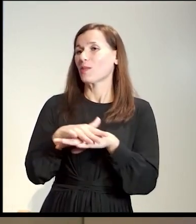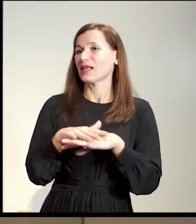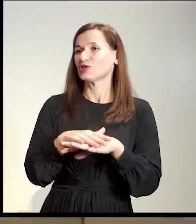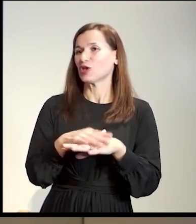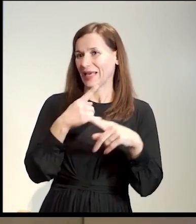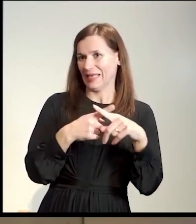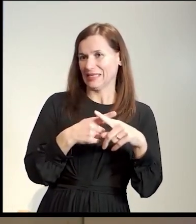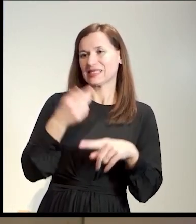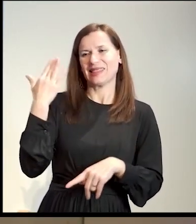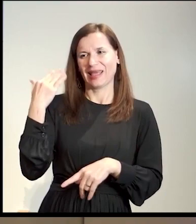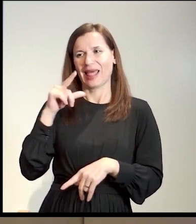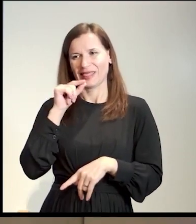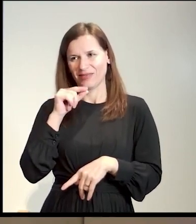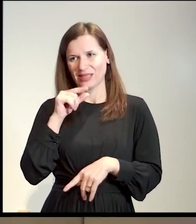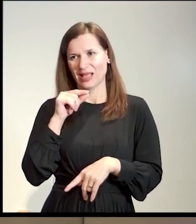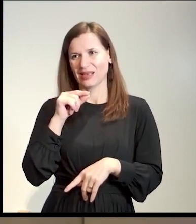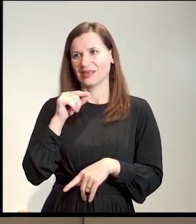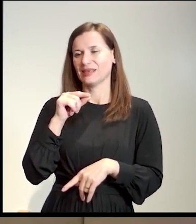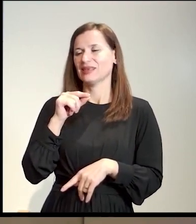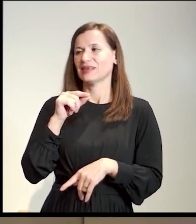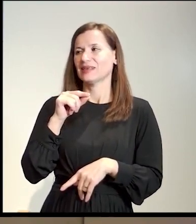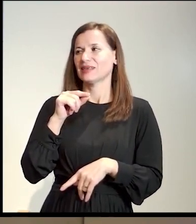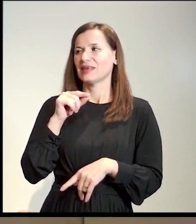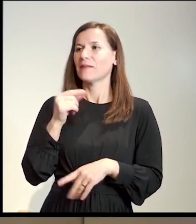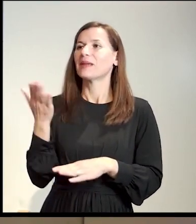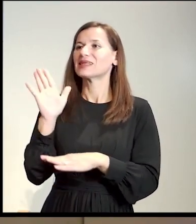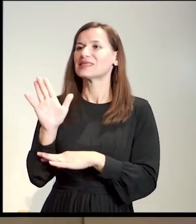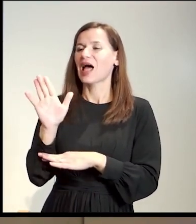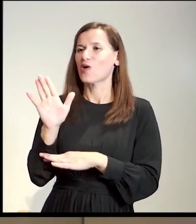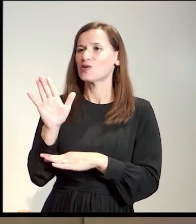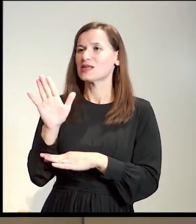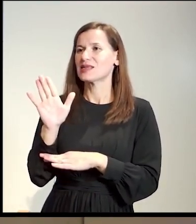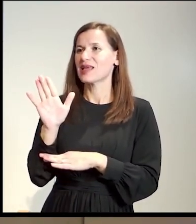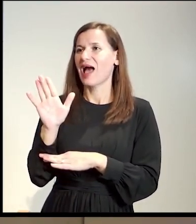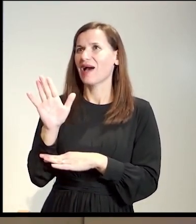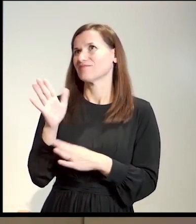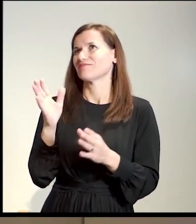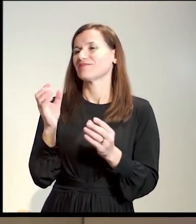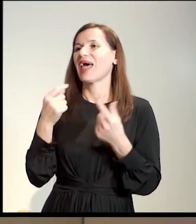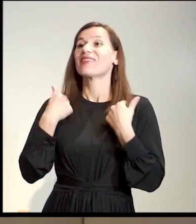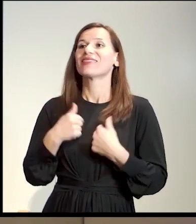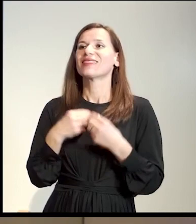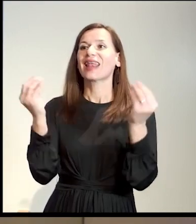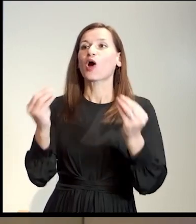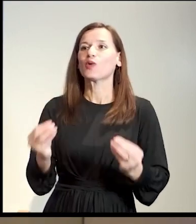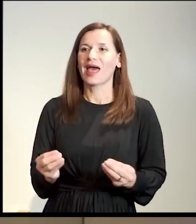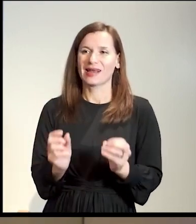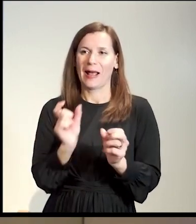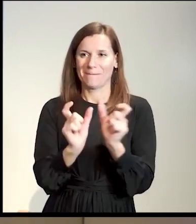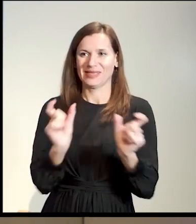Twitterju, na nitkanje se še ni privadila, predstavlja draguljarka besed Agata